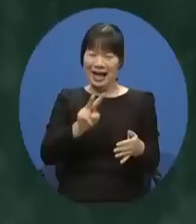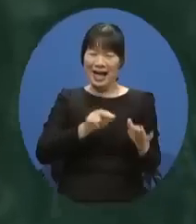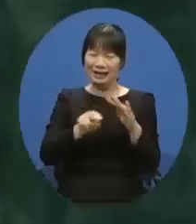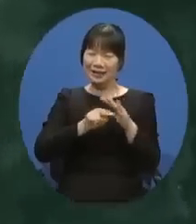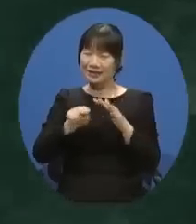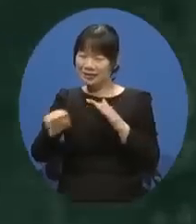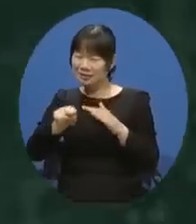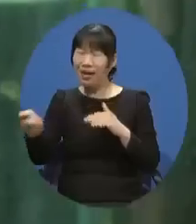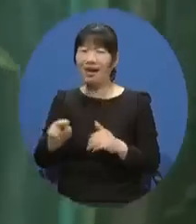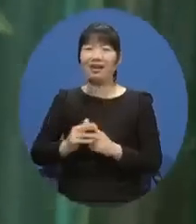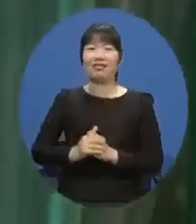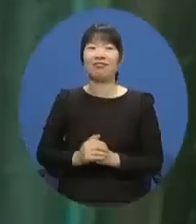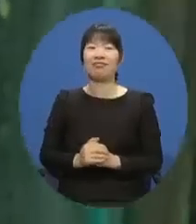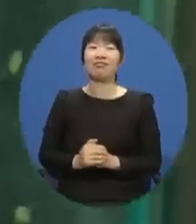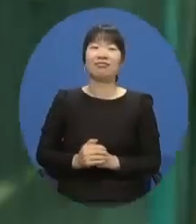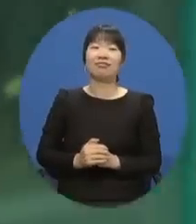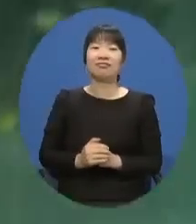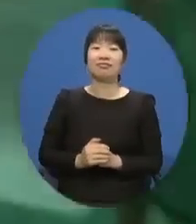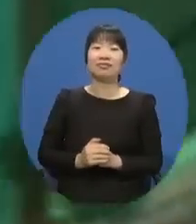도망가자.